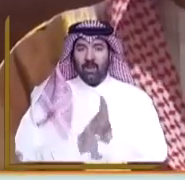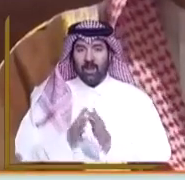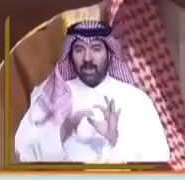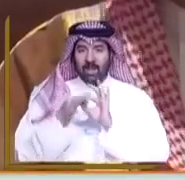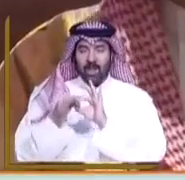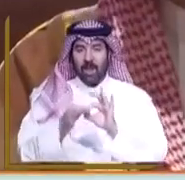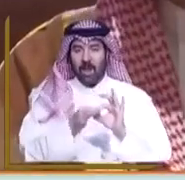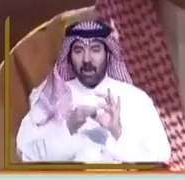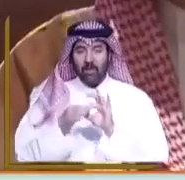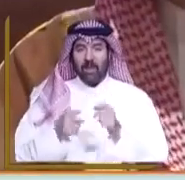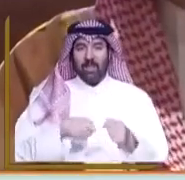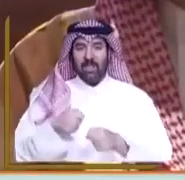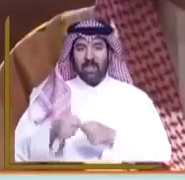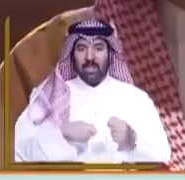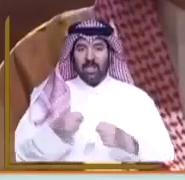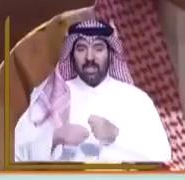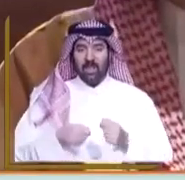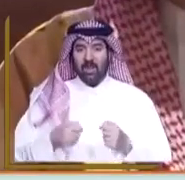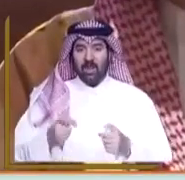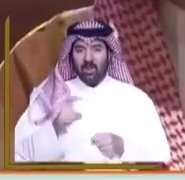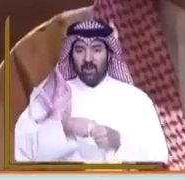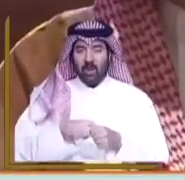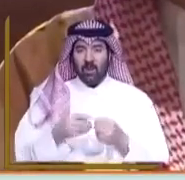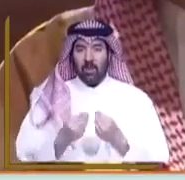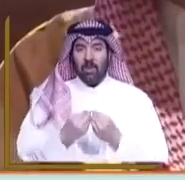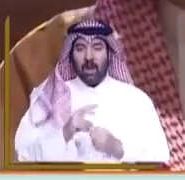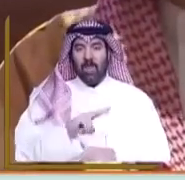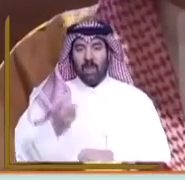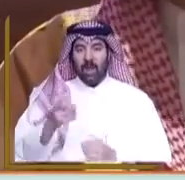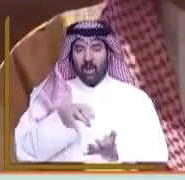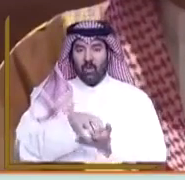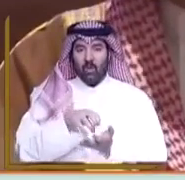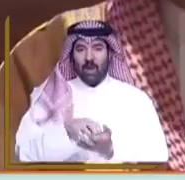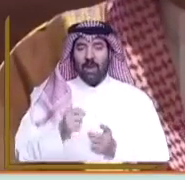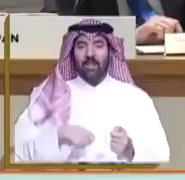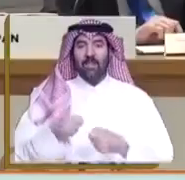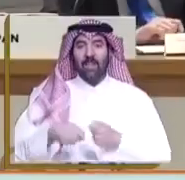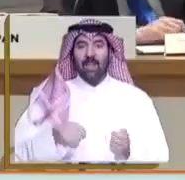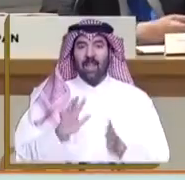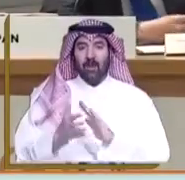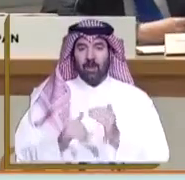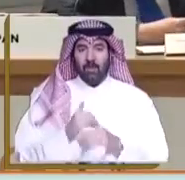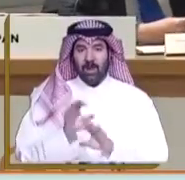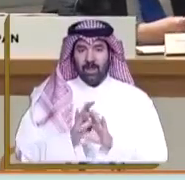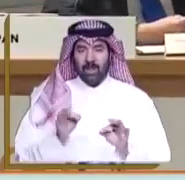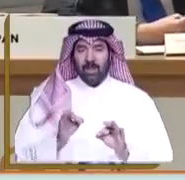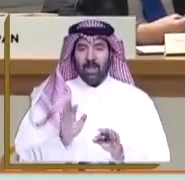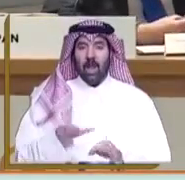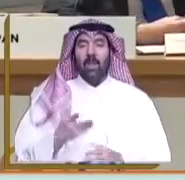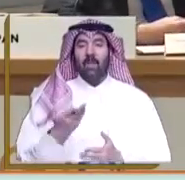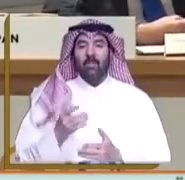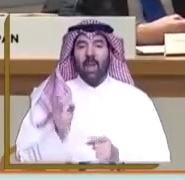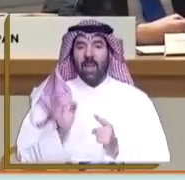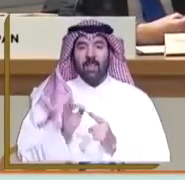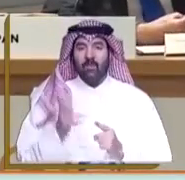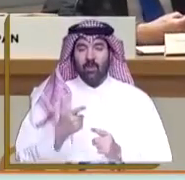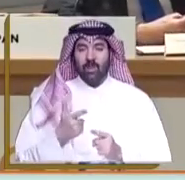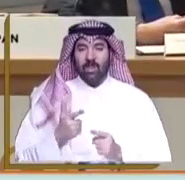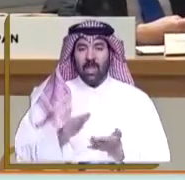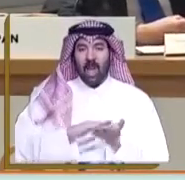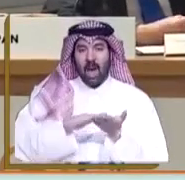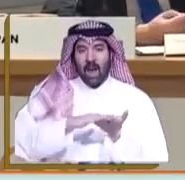وما ينعكس إيجابا على شركائنا في الدول الأخرى والاقتصاد العالمي بصورة عامة. سوف يسهم هذا المشروع في تطوير وتأهيل البنى